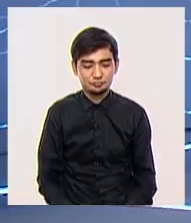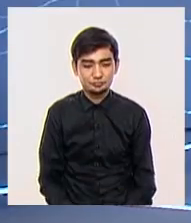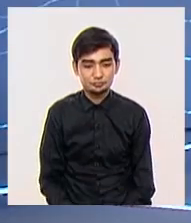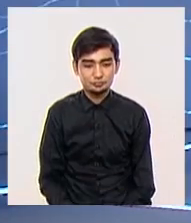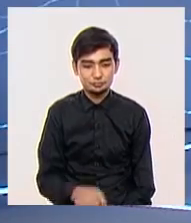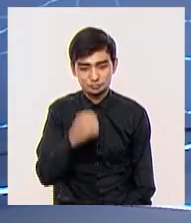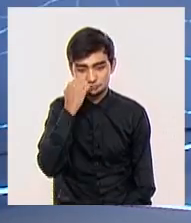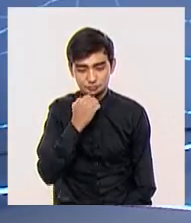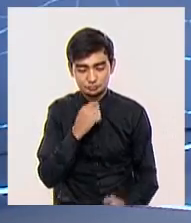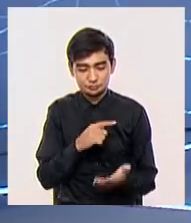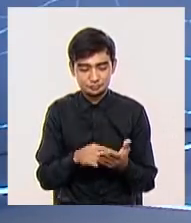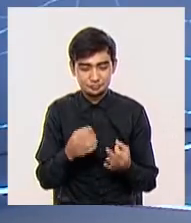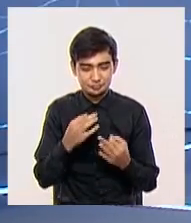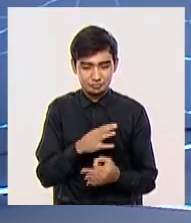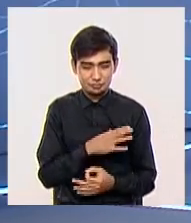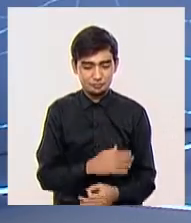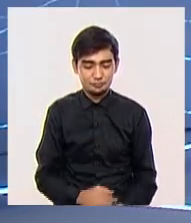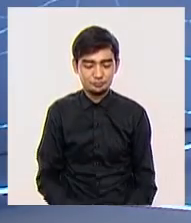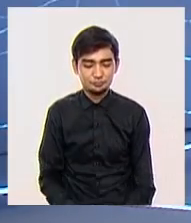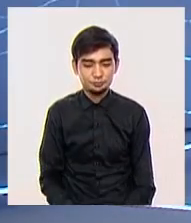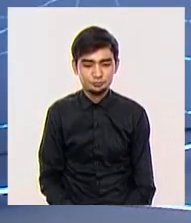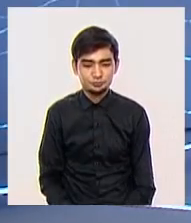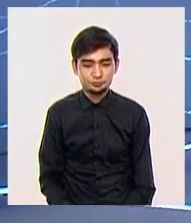Жақсы, сұрақтарымызға жауап бергеніңізге рахмет.